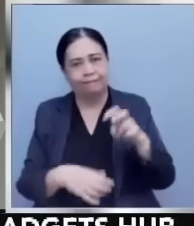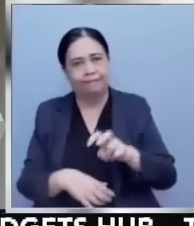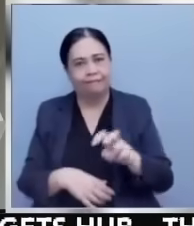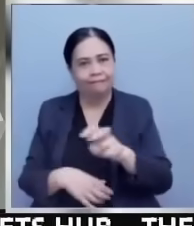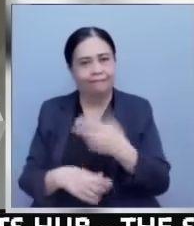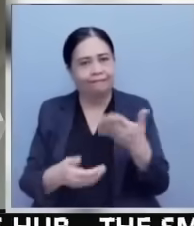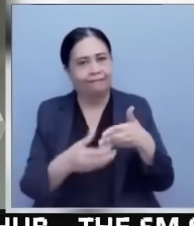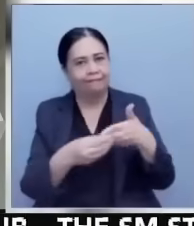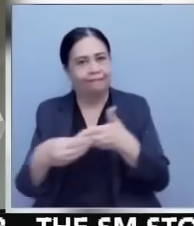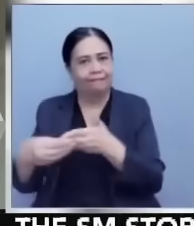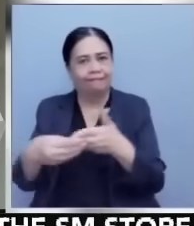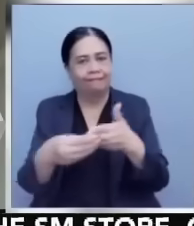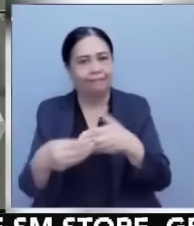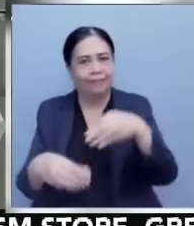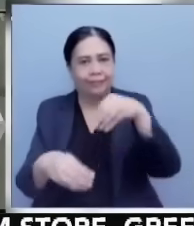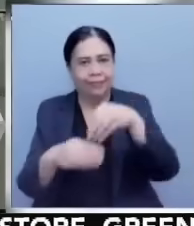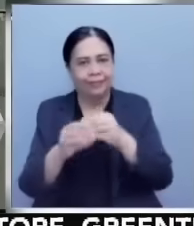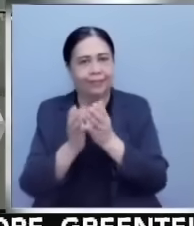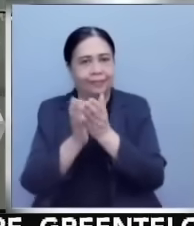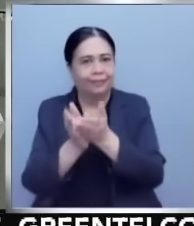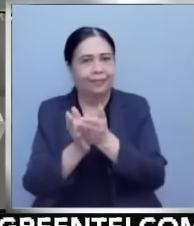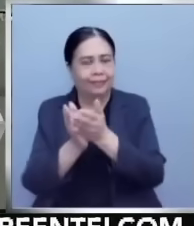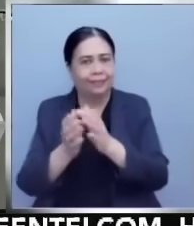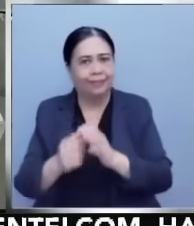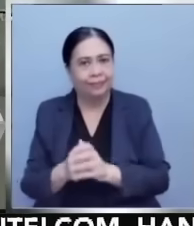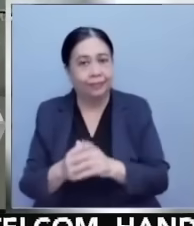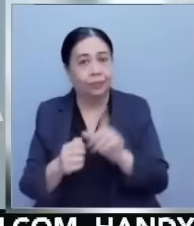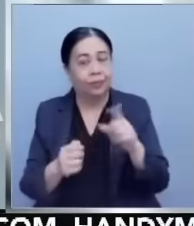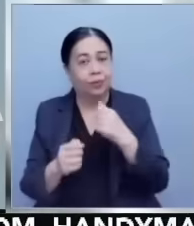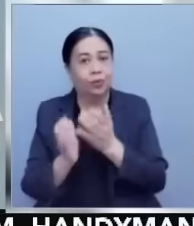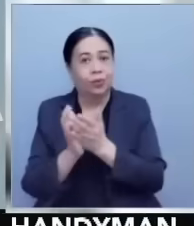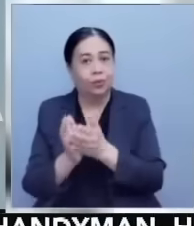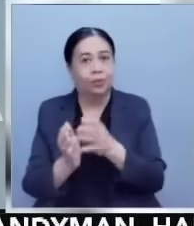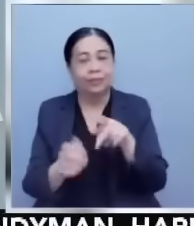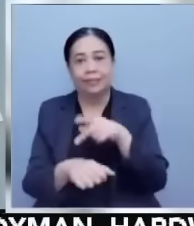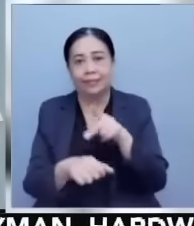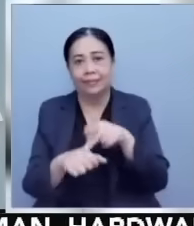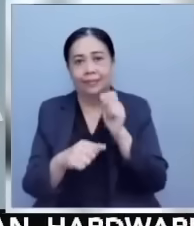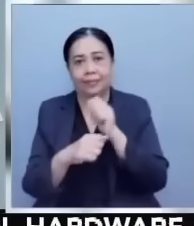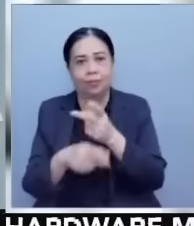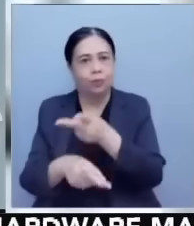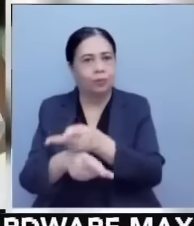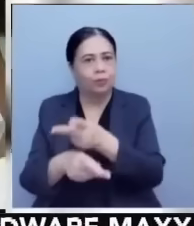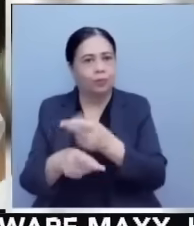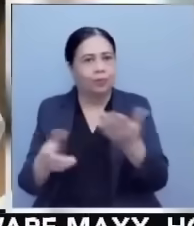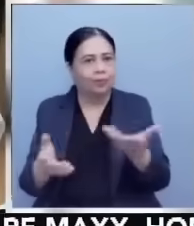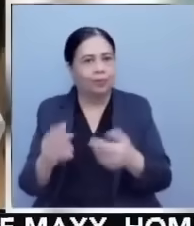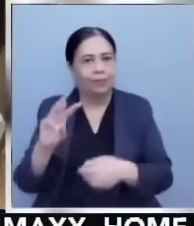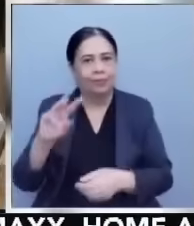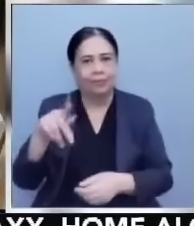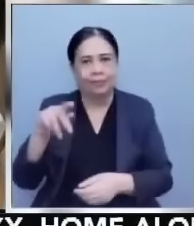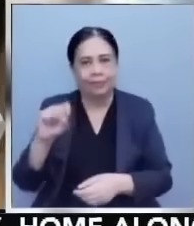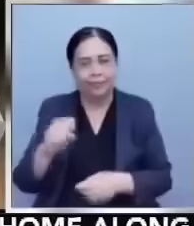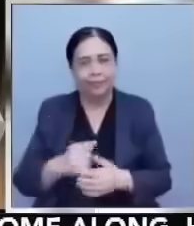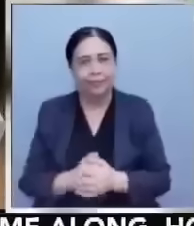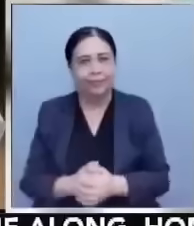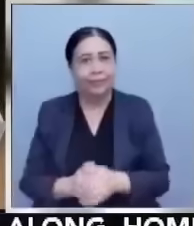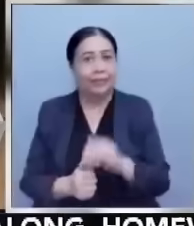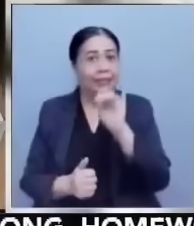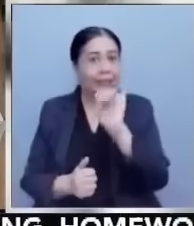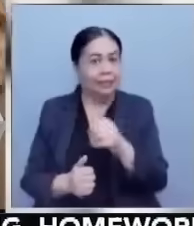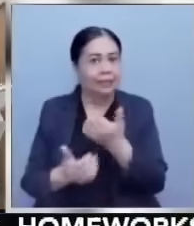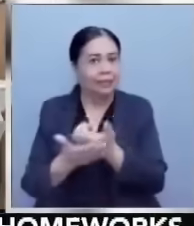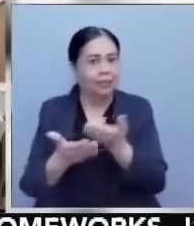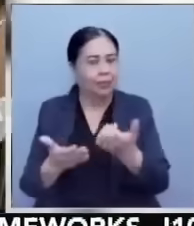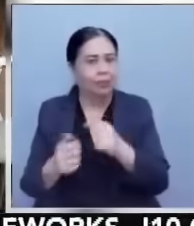ng BRP Teresa Magbanwa, isa sa mga barko ng Pilipinas na nagbabantay sa West Philippine Sea. Yan ang equipment na ginagamit natin